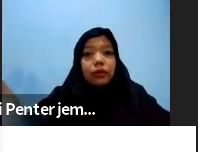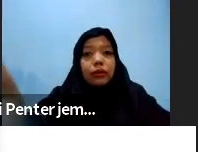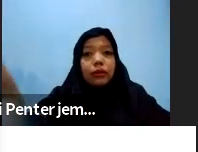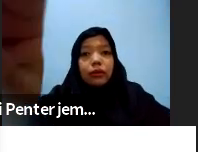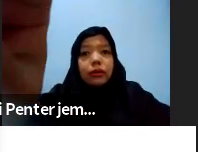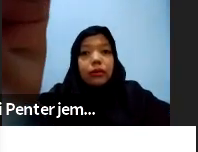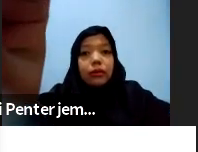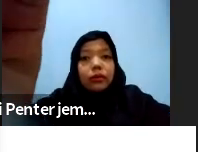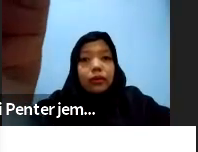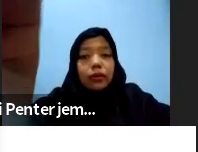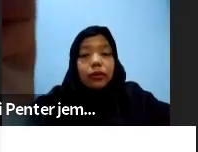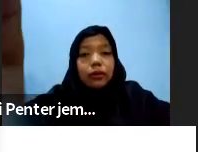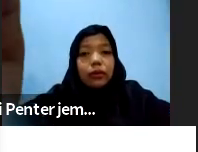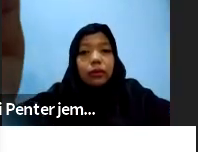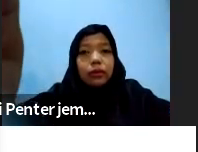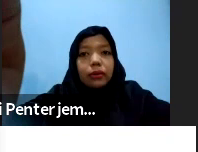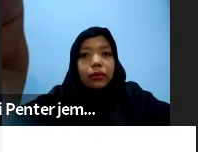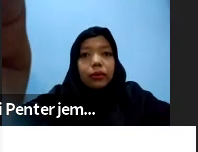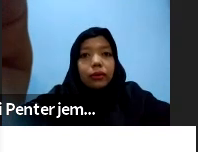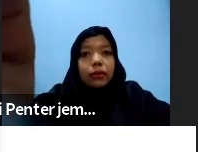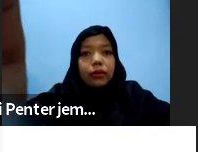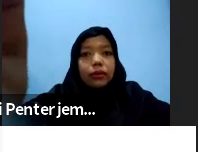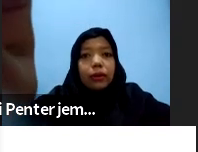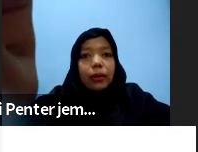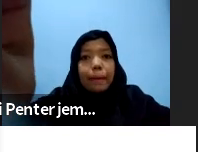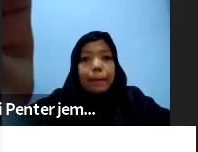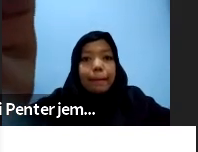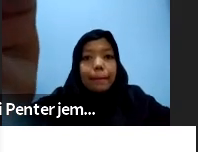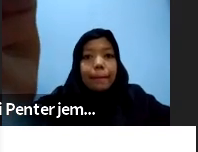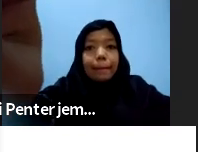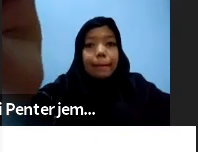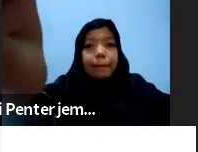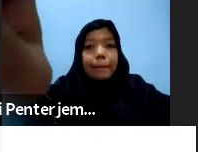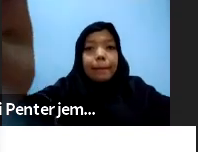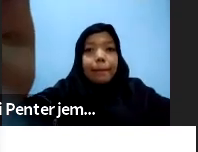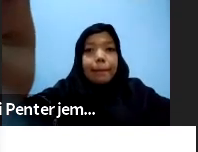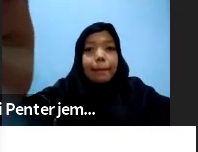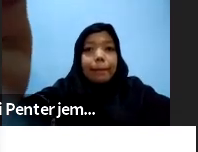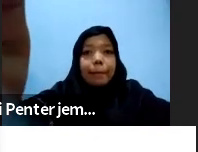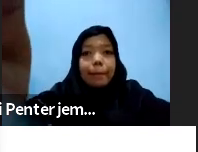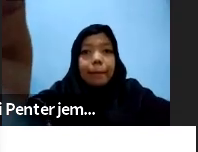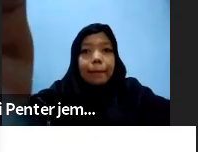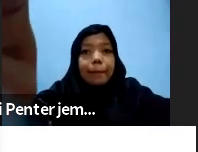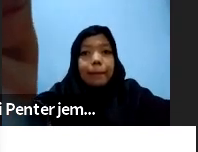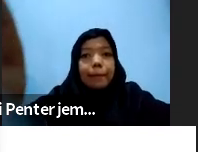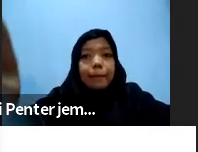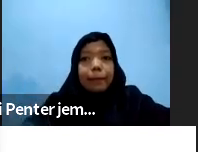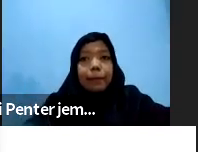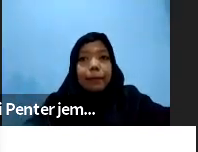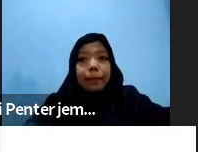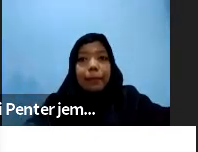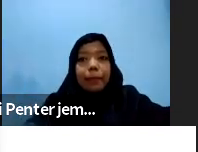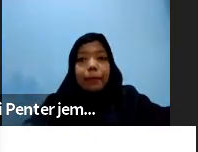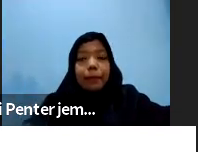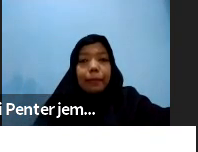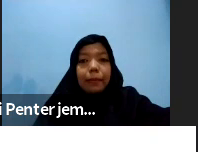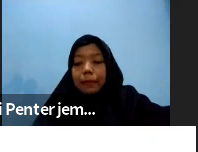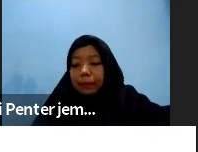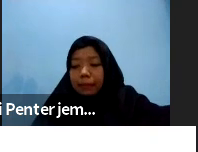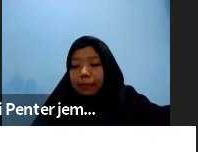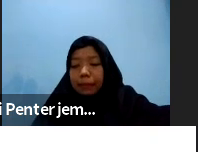pemanfaatan media radio untuk pendidikan kami berada di Jogja dan produk-produk